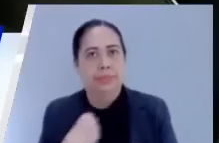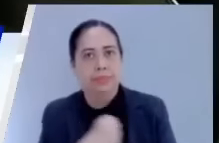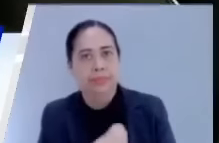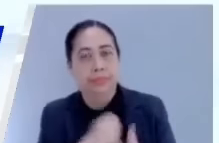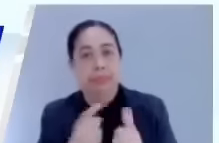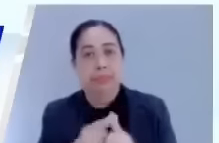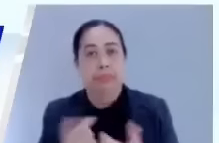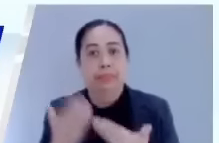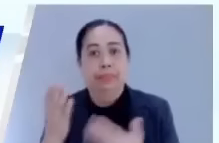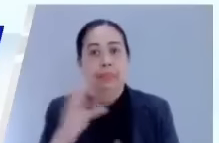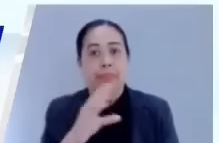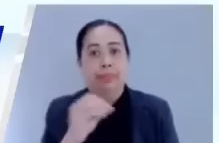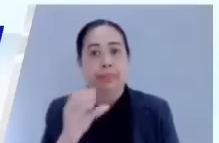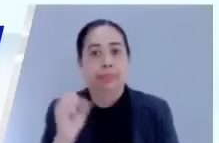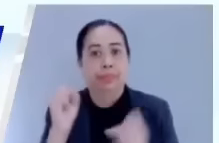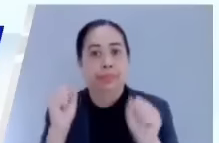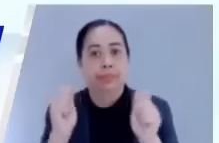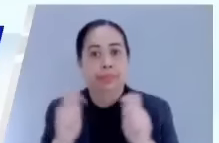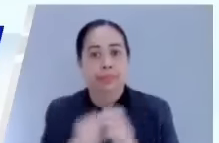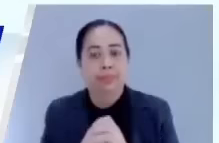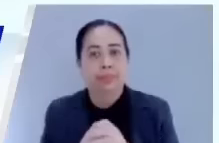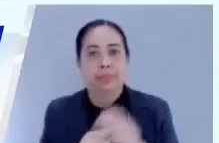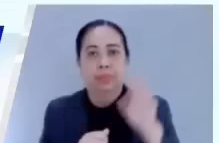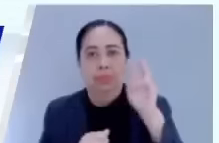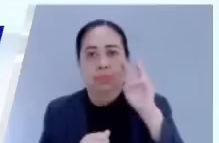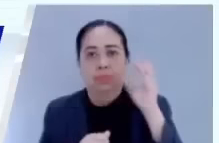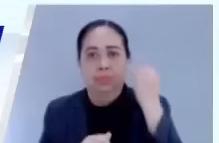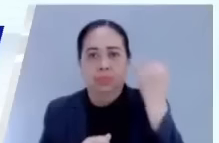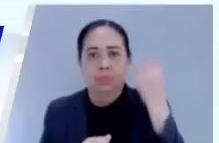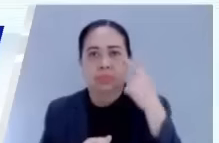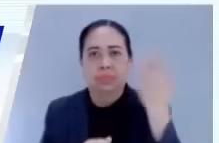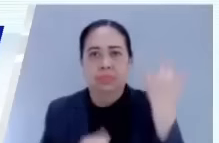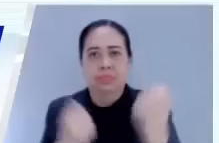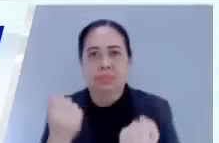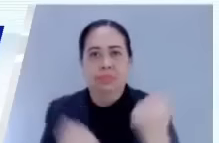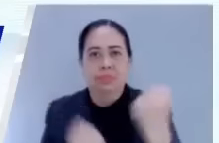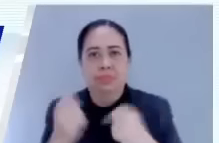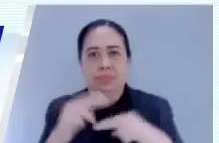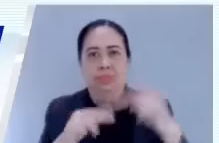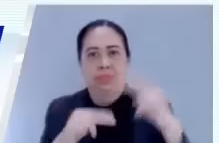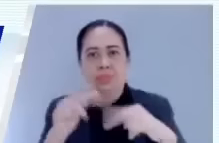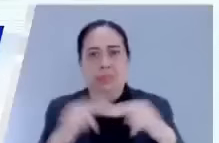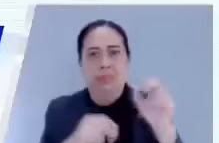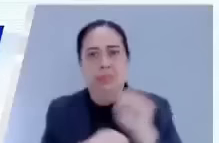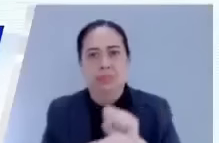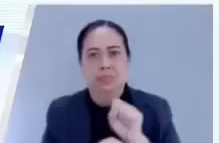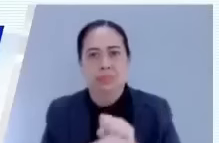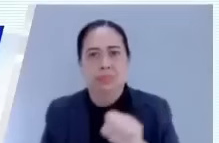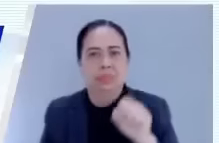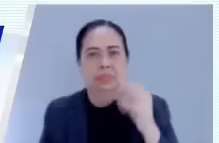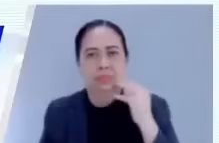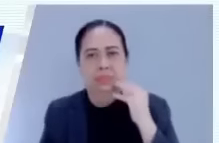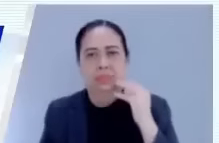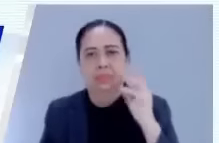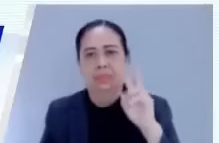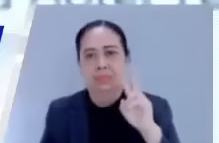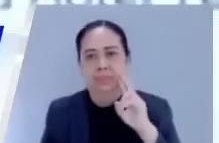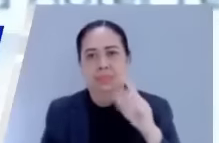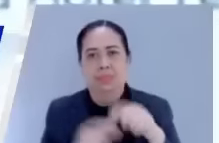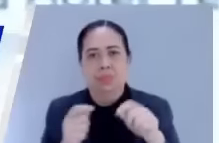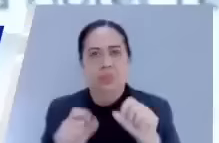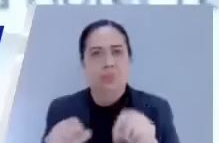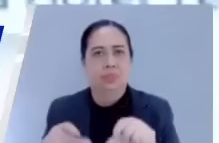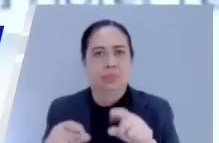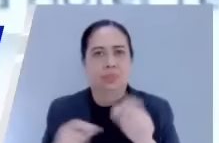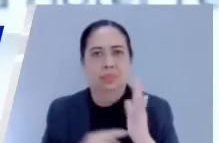nitong Sabado si Warlito Bovier na dating driver at construction worker. Pati si Maria Charito Billiones na nagtitinda ng kandila.